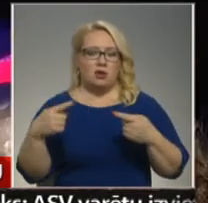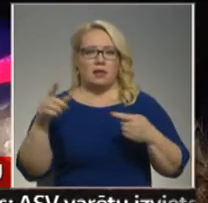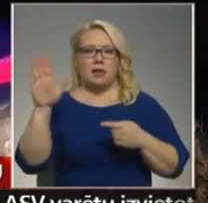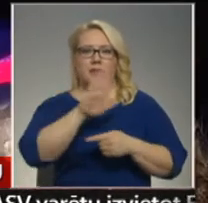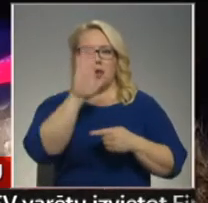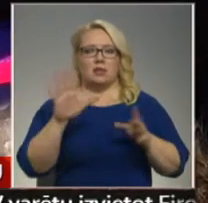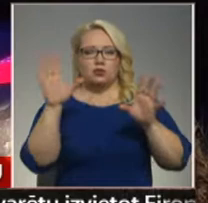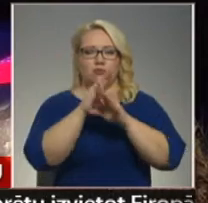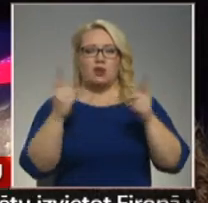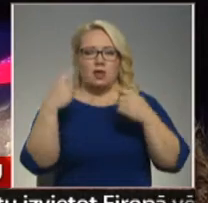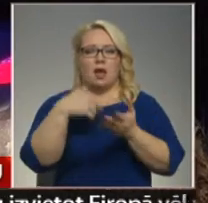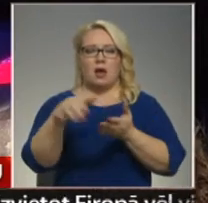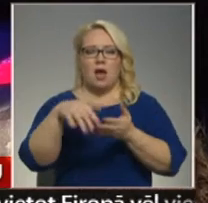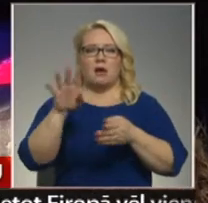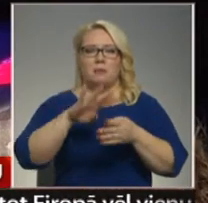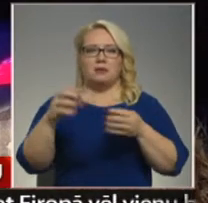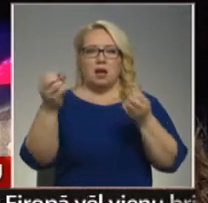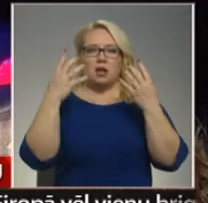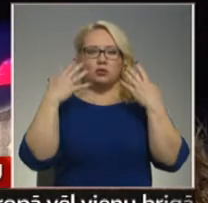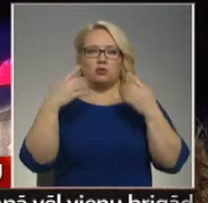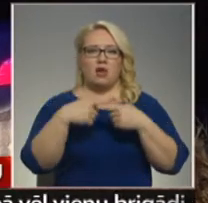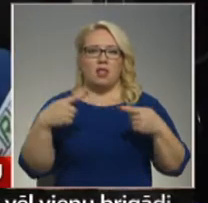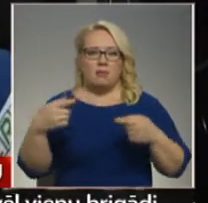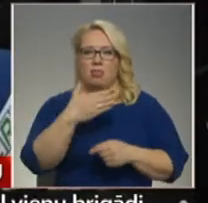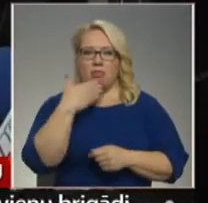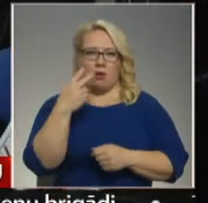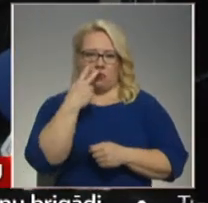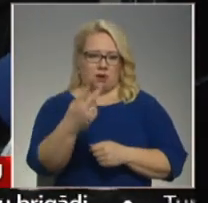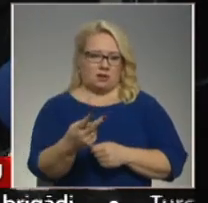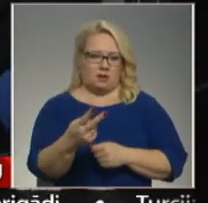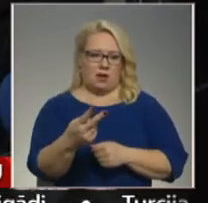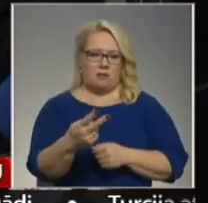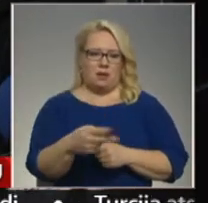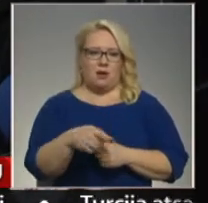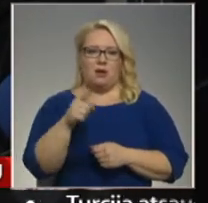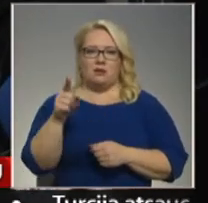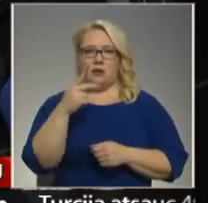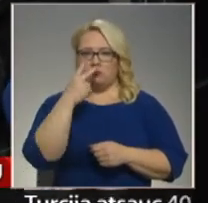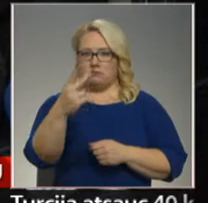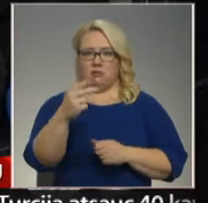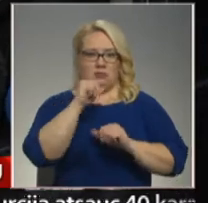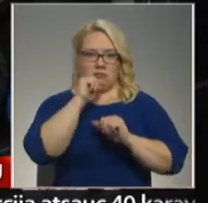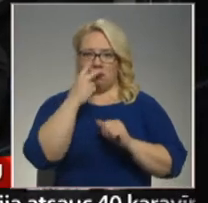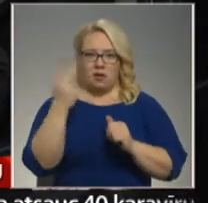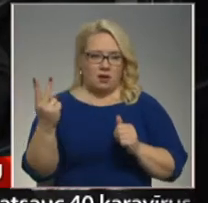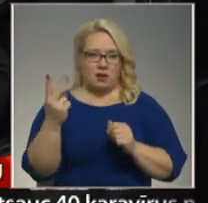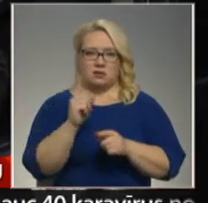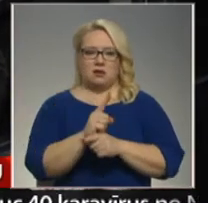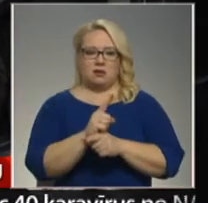tumšajā laikā gājēji bez atstarojošiem elementiem ir burtiski neredzami. Neredzu viņu, vajag atstarotojas